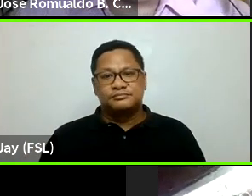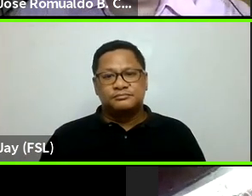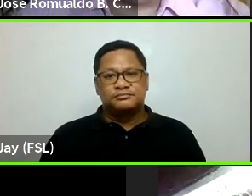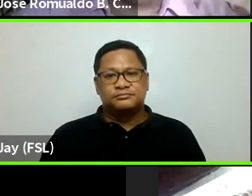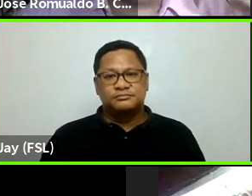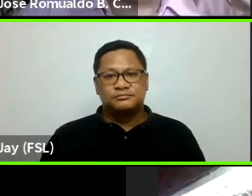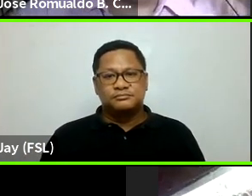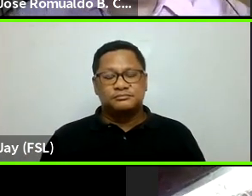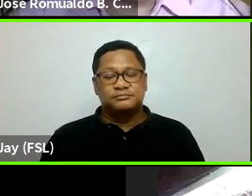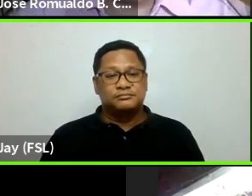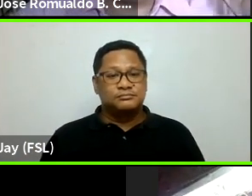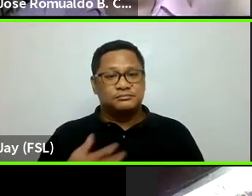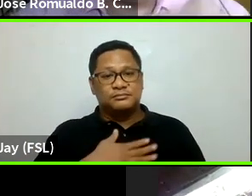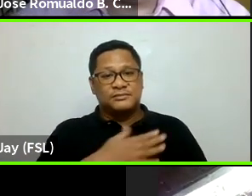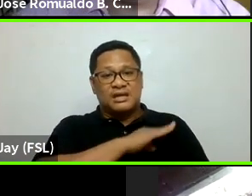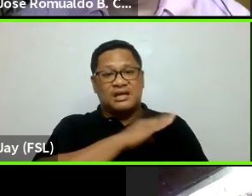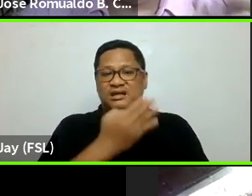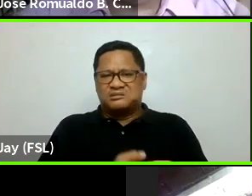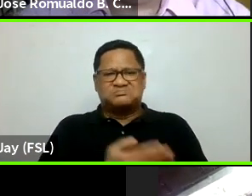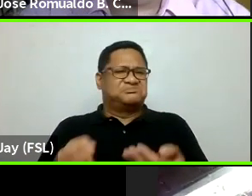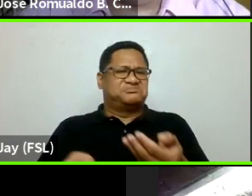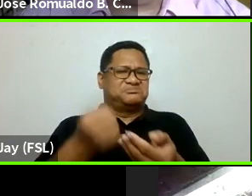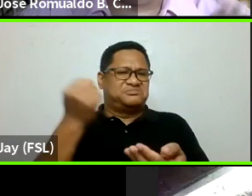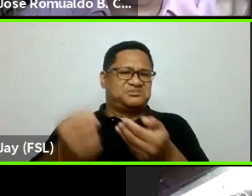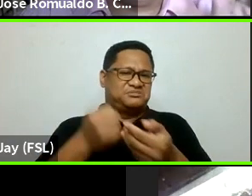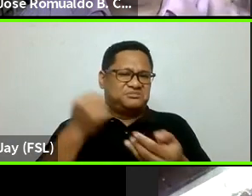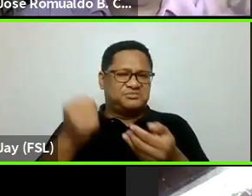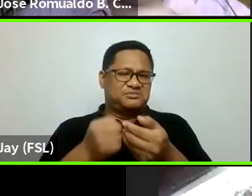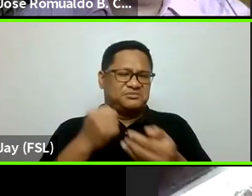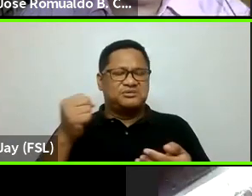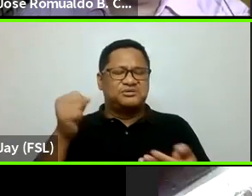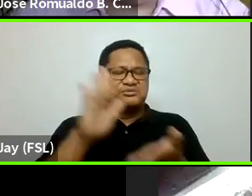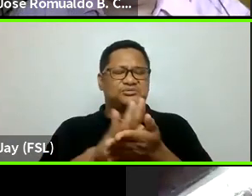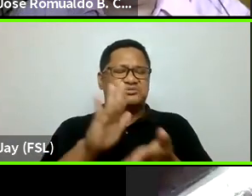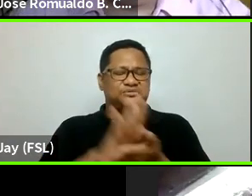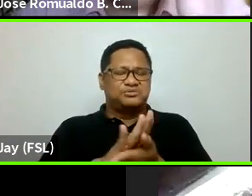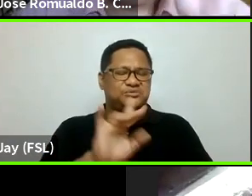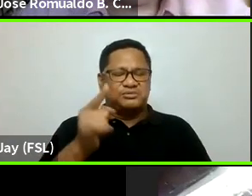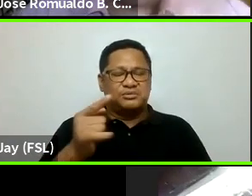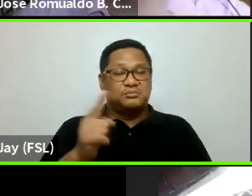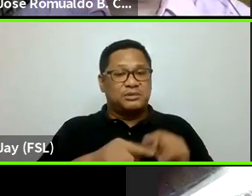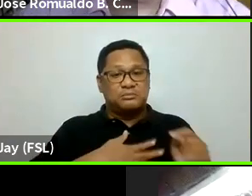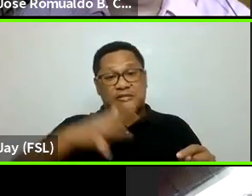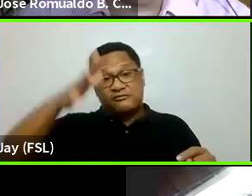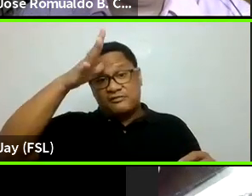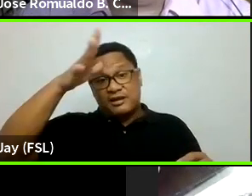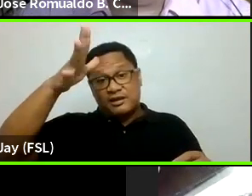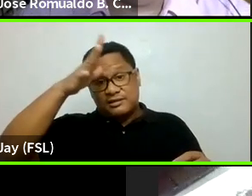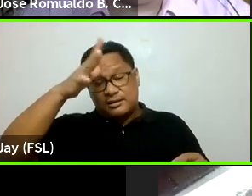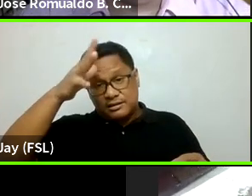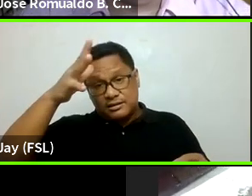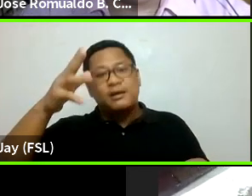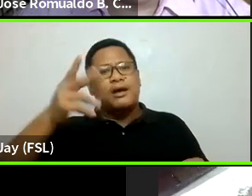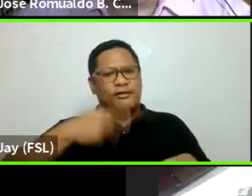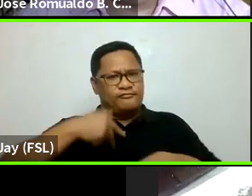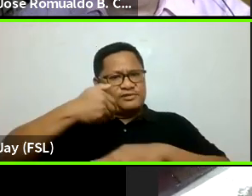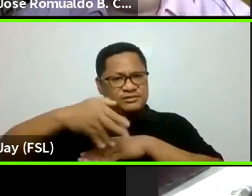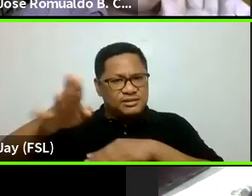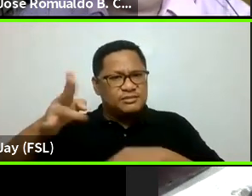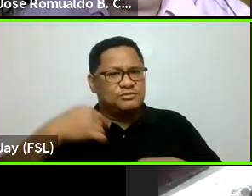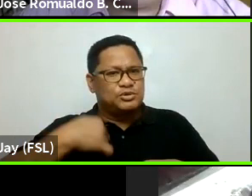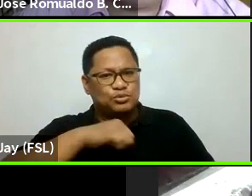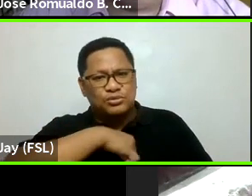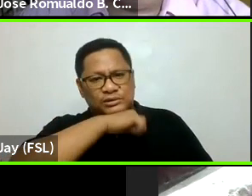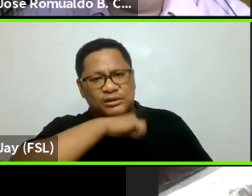Yung mga anak ko, ordinaryo lang yung school nila, pero yung nanay ko, napaaral kami, tatlo Ateneo,